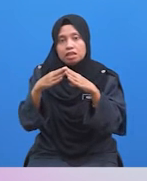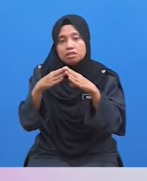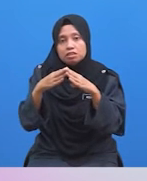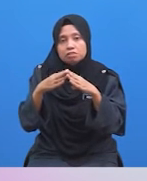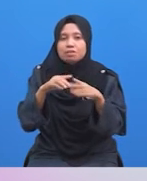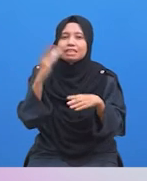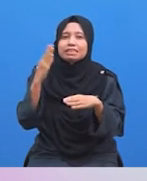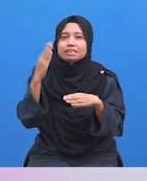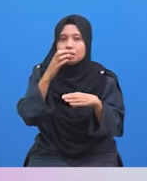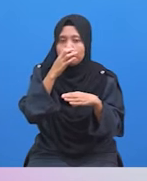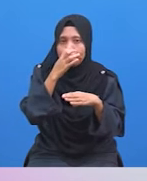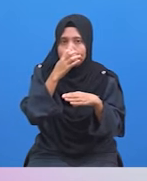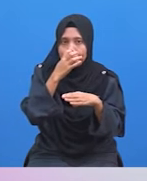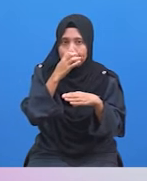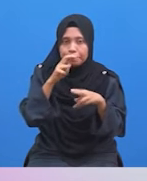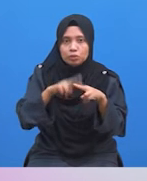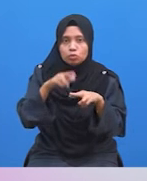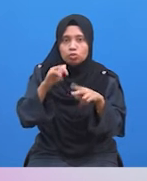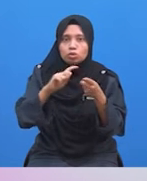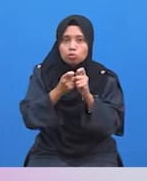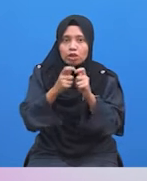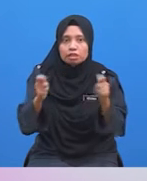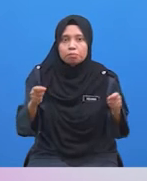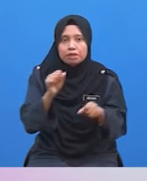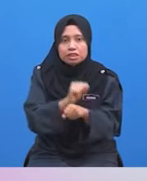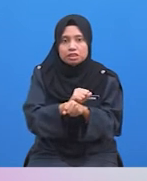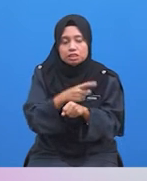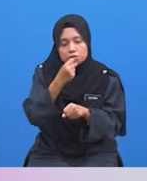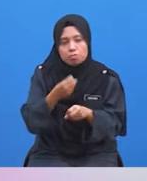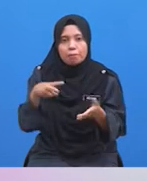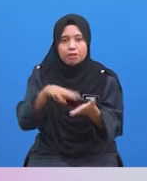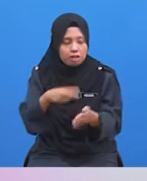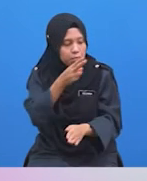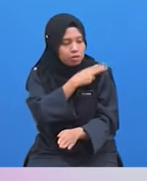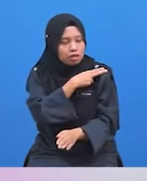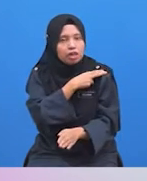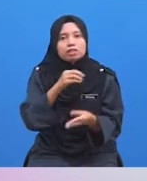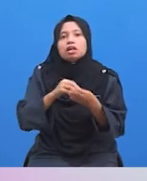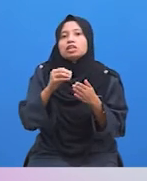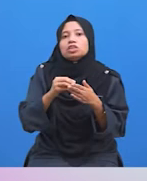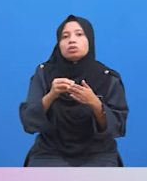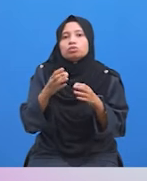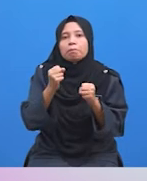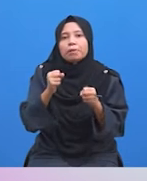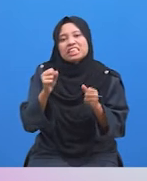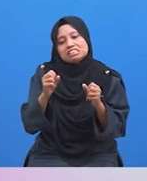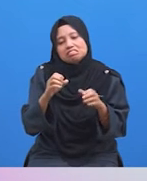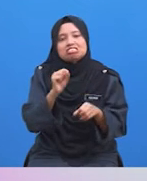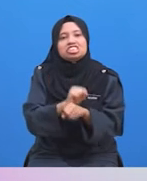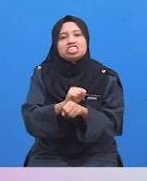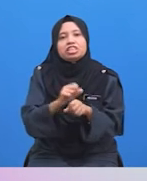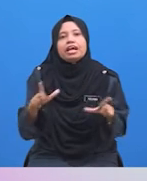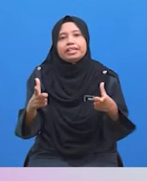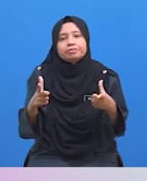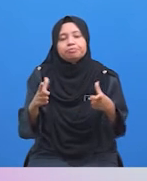melibatkan penduduk yang bertukar tempat kerja gerhana kenaikan pangkat atau mendapat peluang pekerjaan yang lebih baik